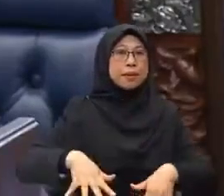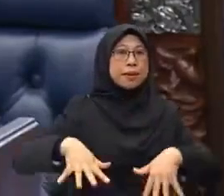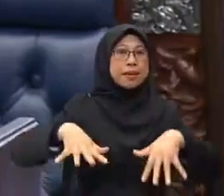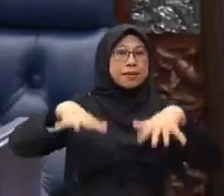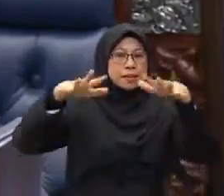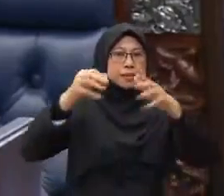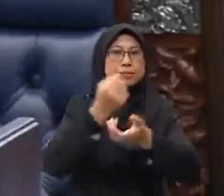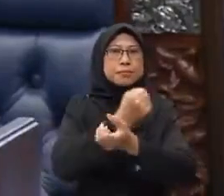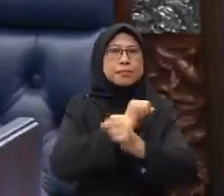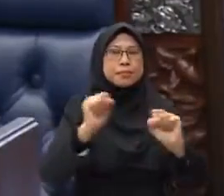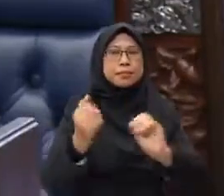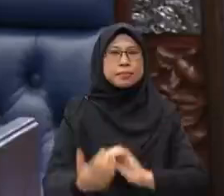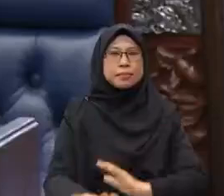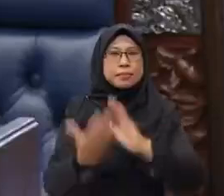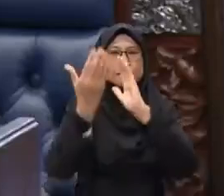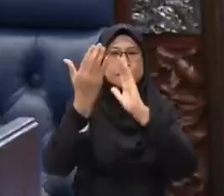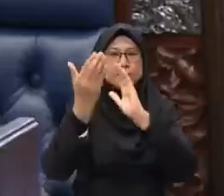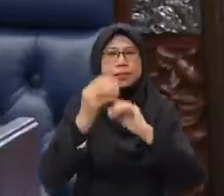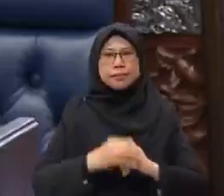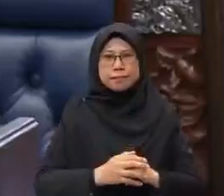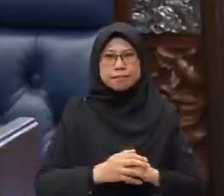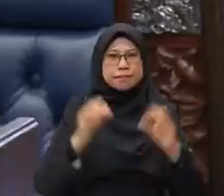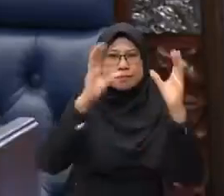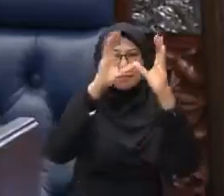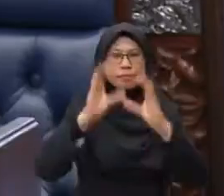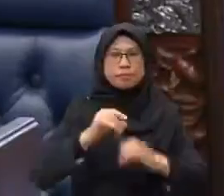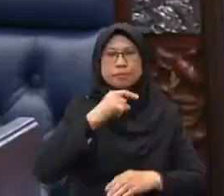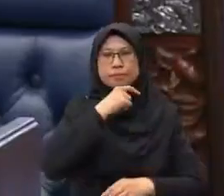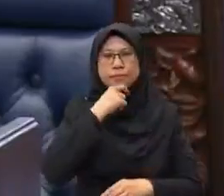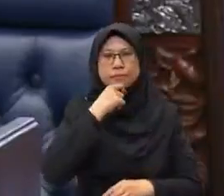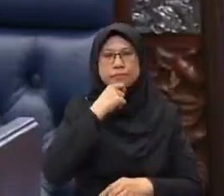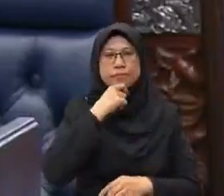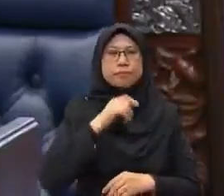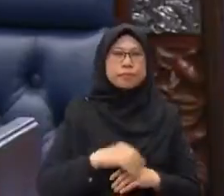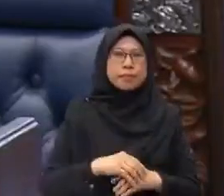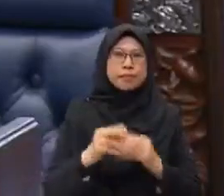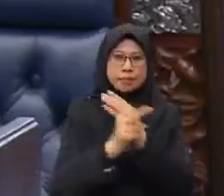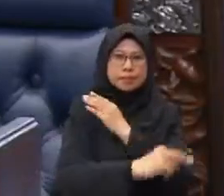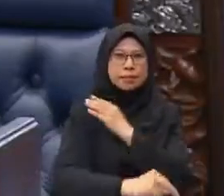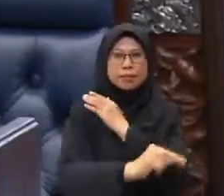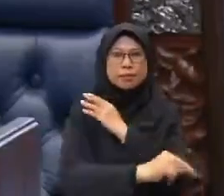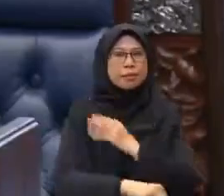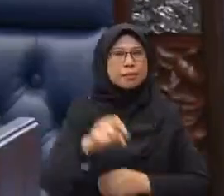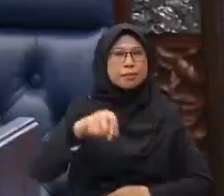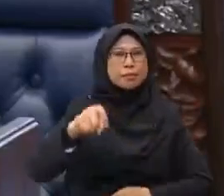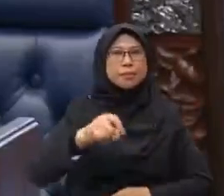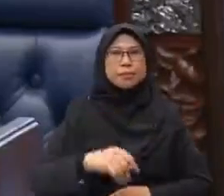sebagai persiapan menghadapi musim kemarau terutama di negeri-negeri yang